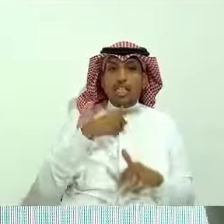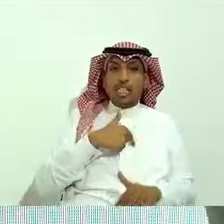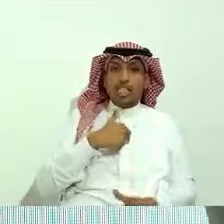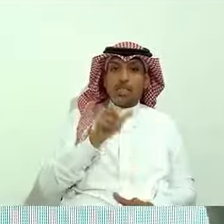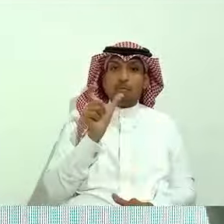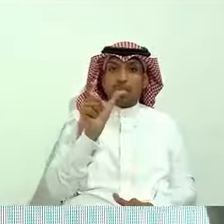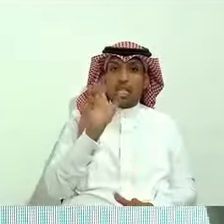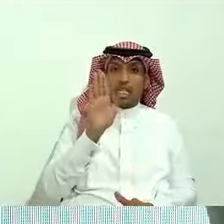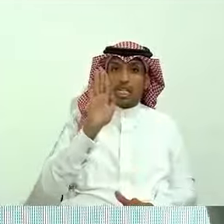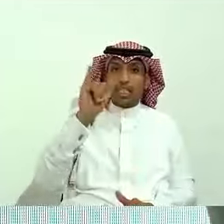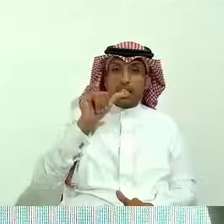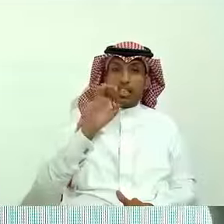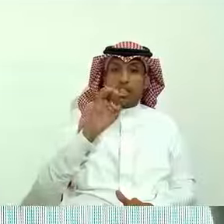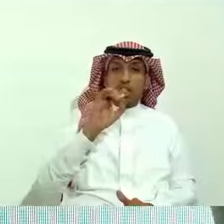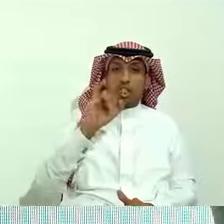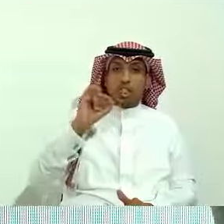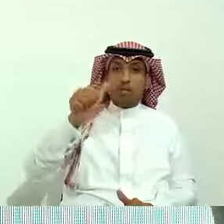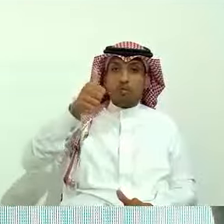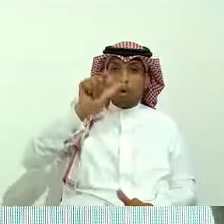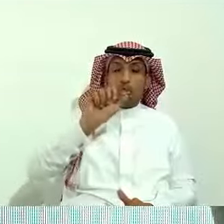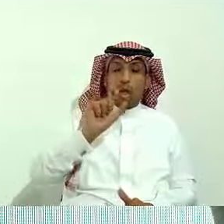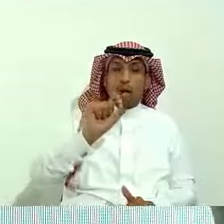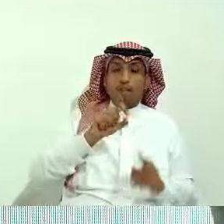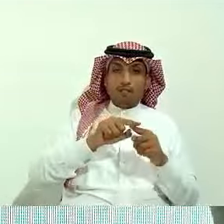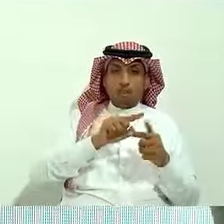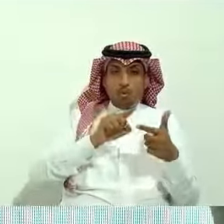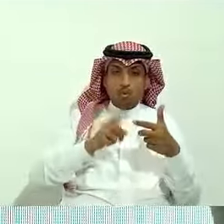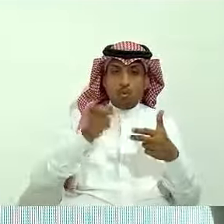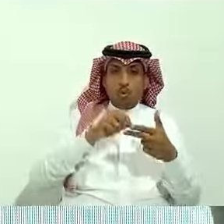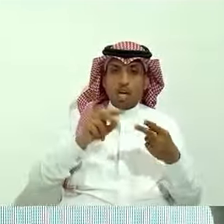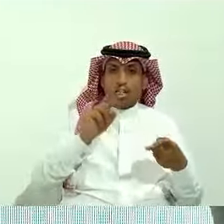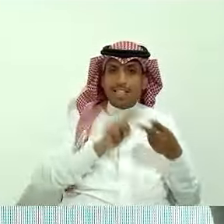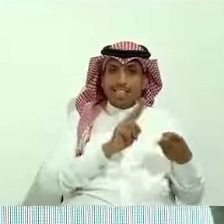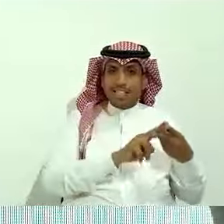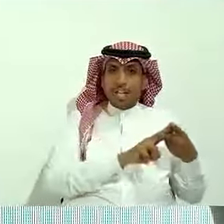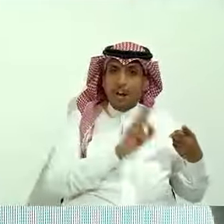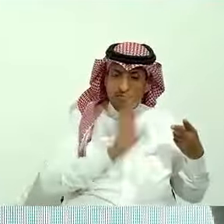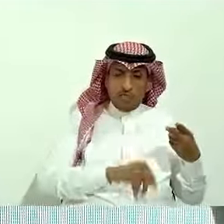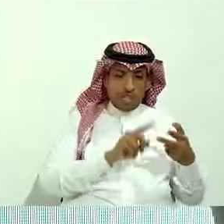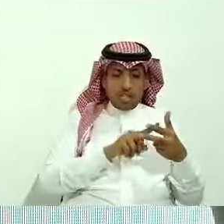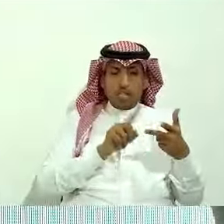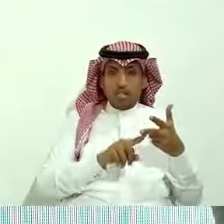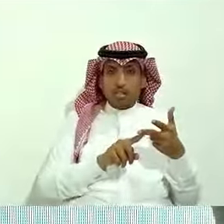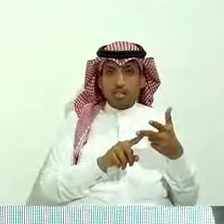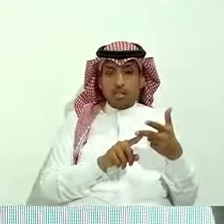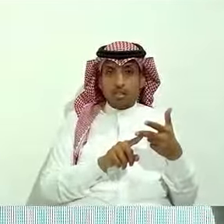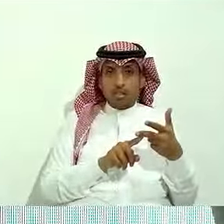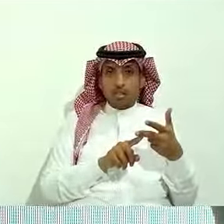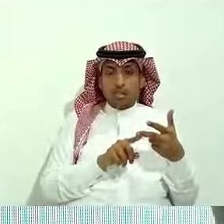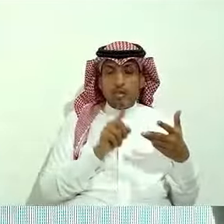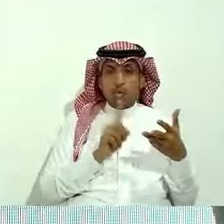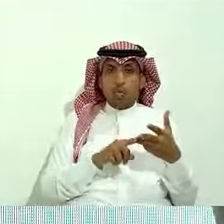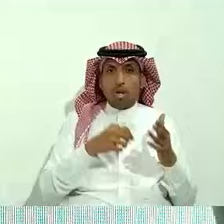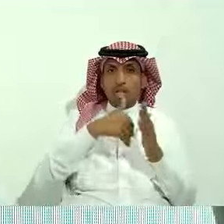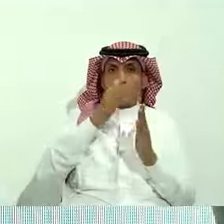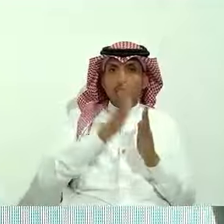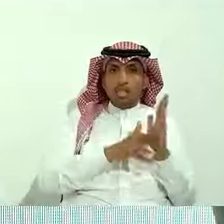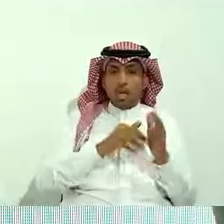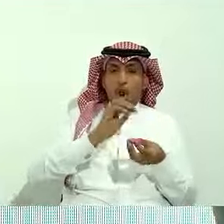وعندنا النسيج المتجاور اللي هو الترقيع، عندنا زي ما قلتي الصباغة